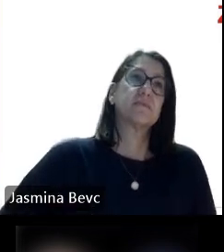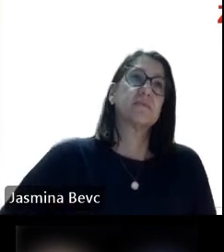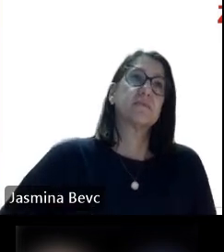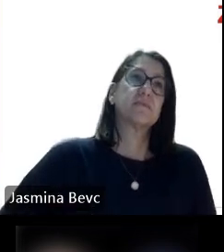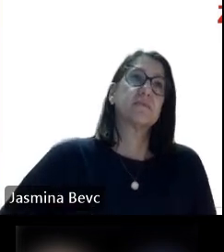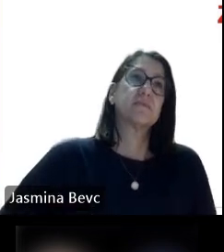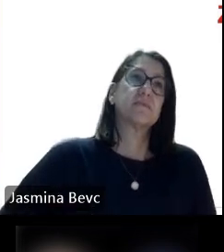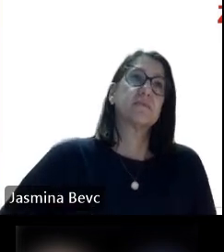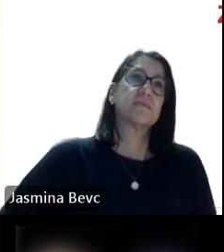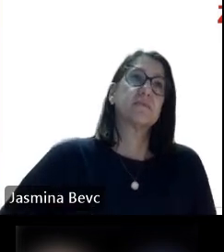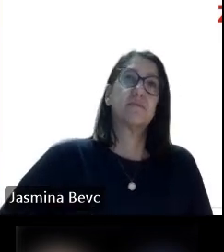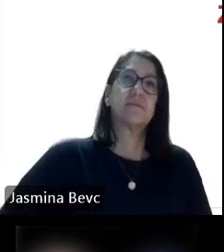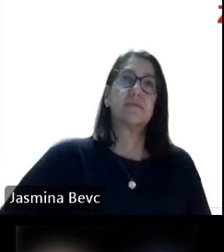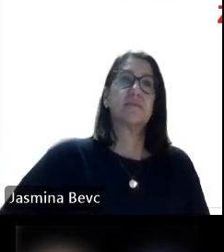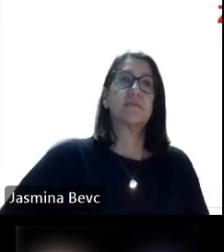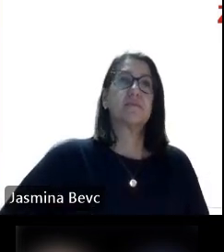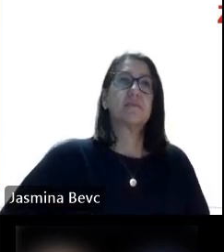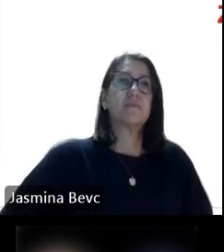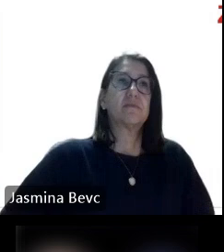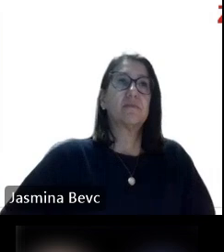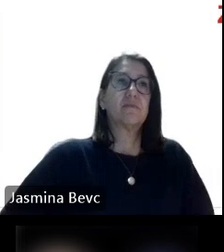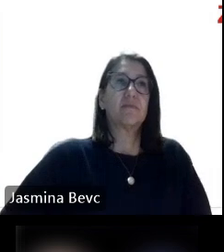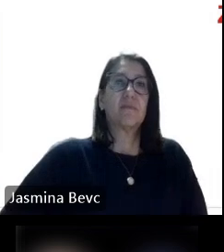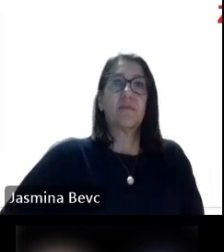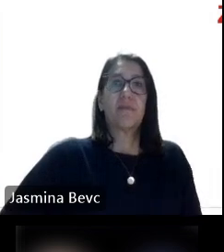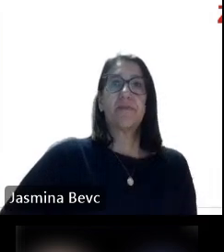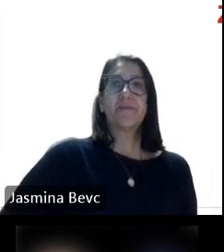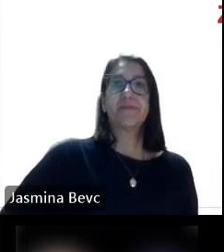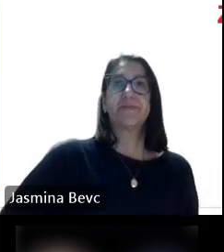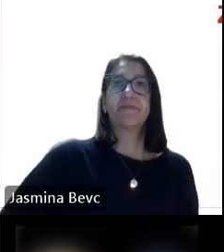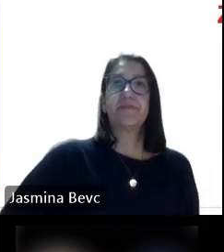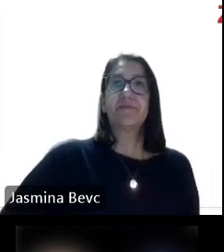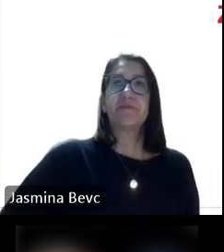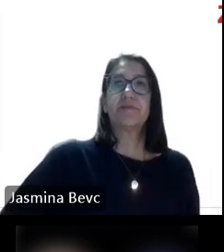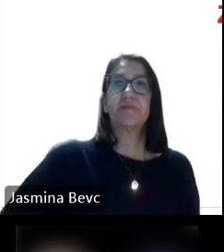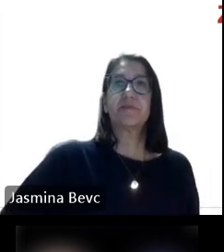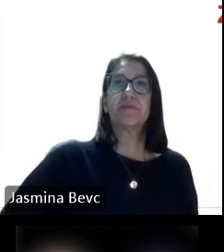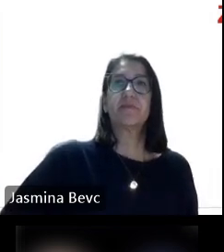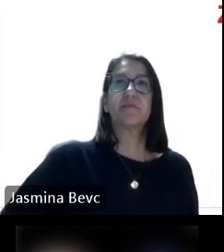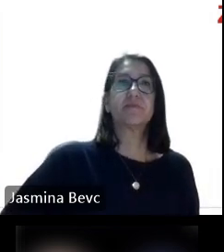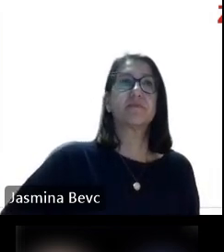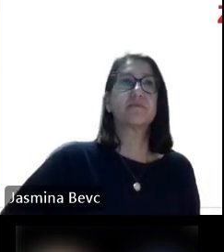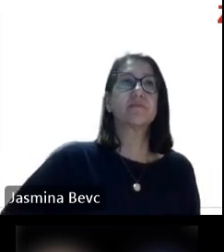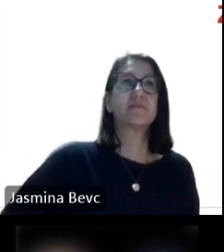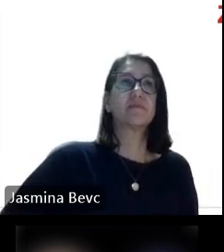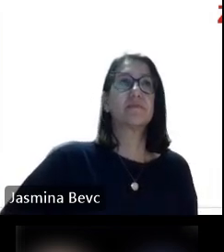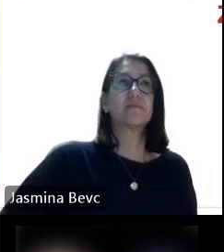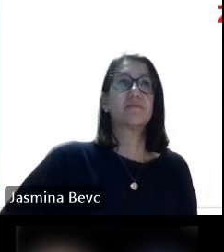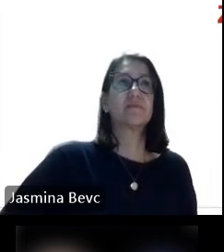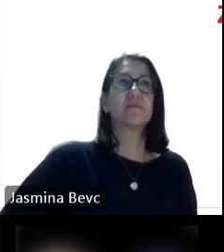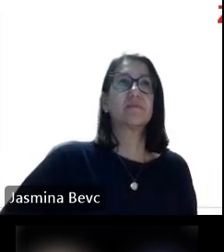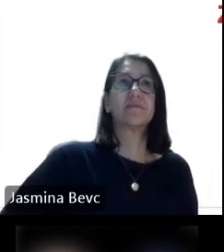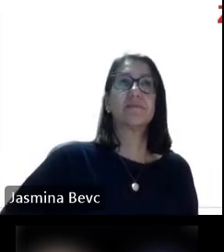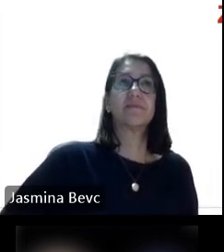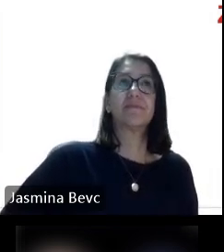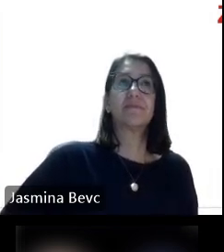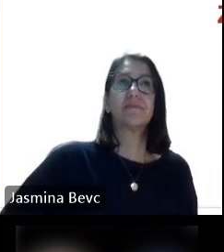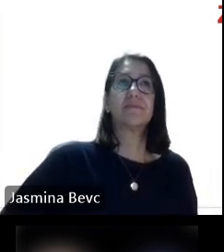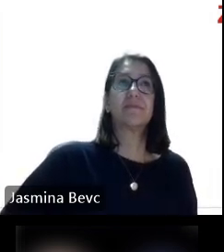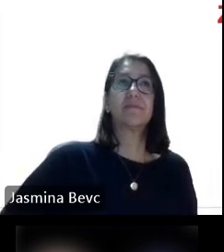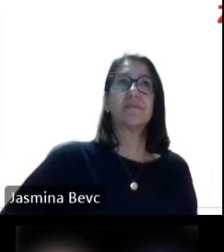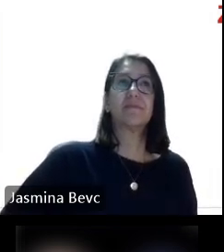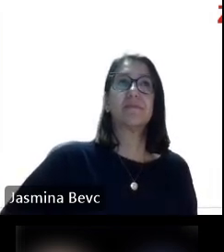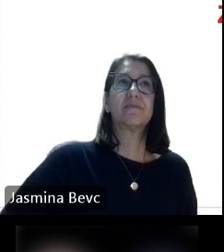moči, tam nekje od 3 do 8, 10 tisoč kubičnih metrov zraka na uro, tako da to ne bi bila